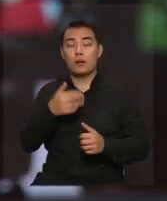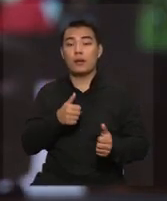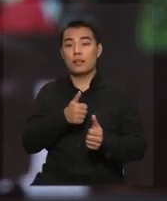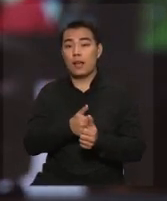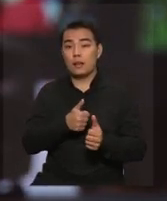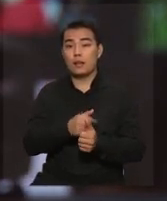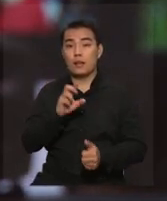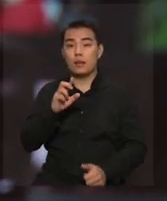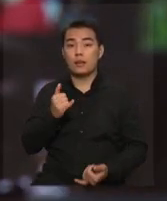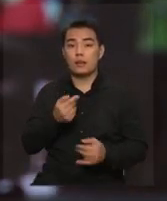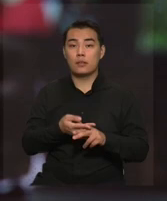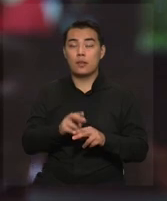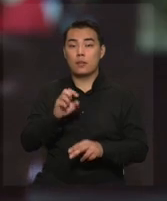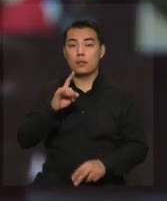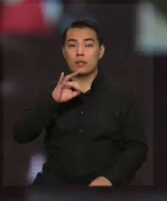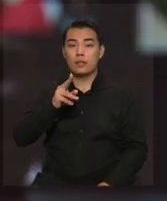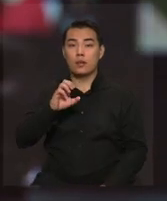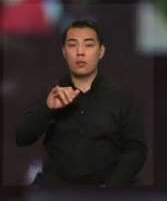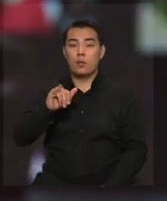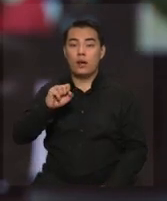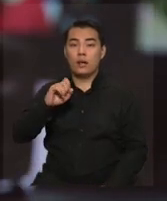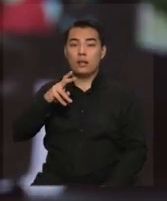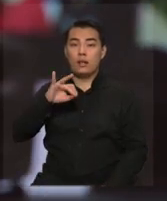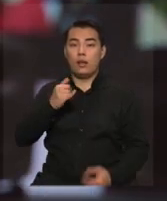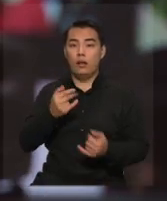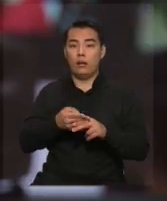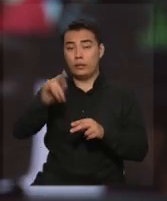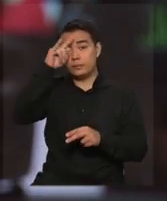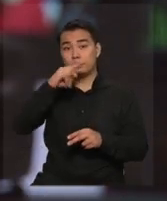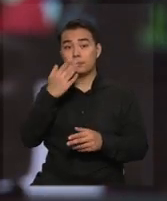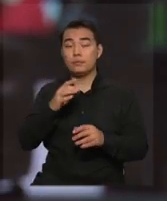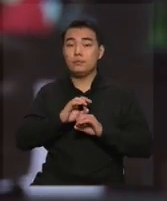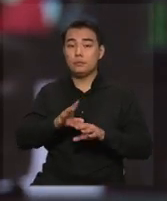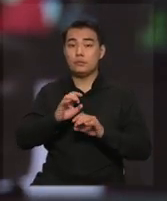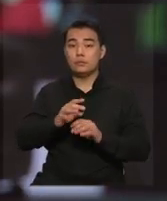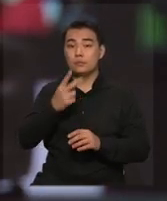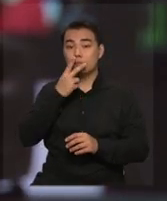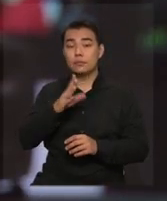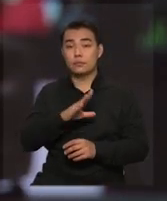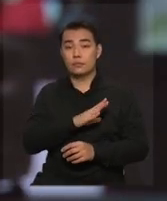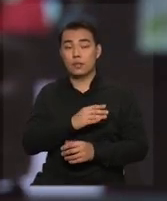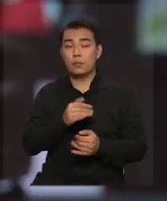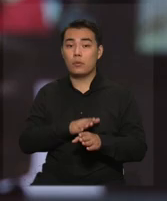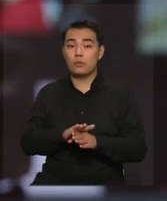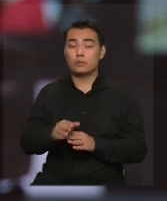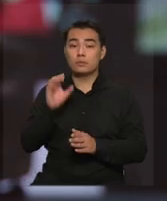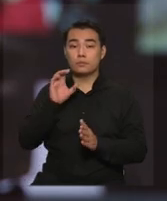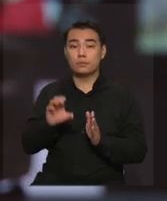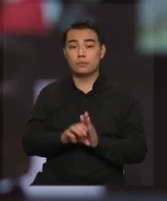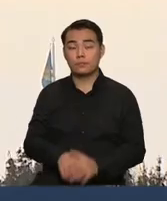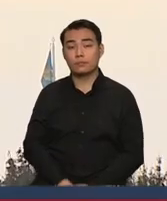кеңесшісі, баспасөз хатшысы Берік Уәлидің Қазақпарат агенттігіне берген сұхбатында кеңінен қамтылған. Толығырақ тілшіміз